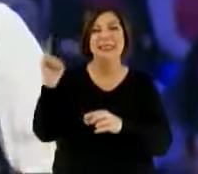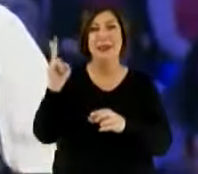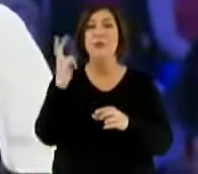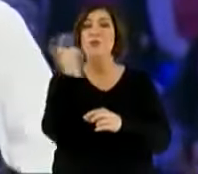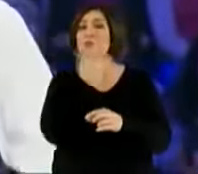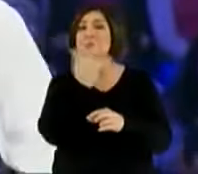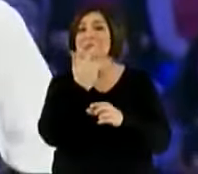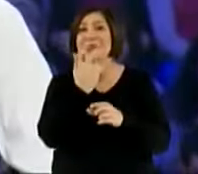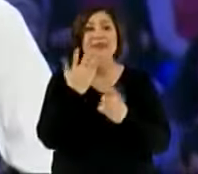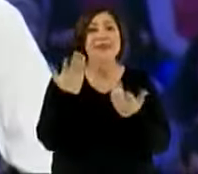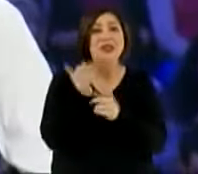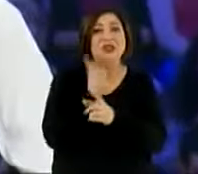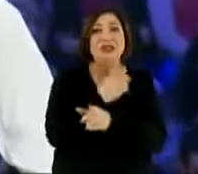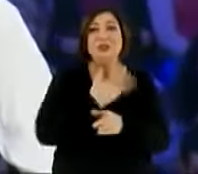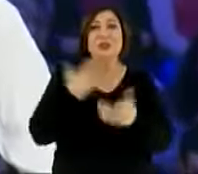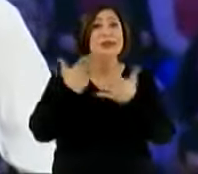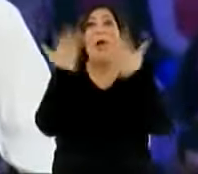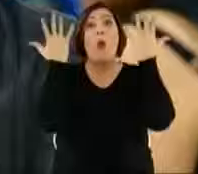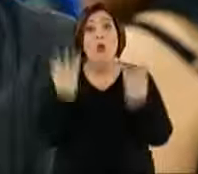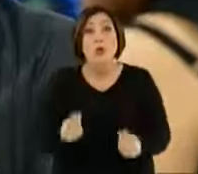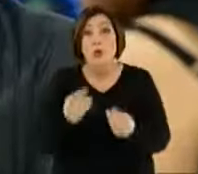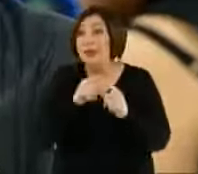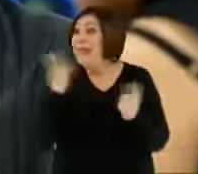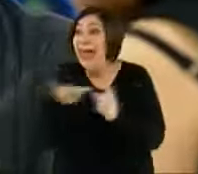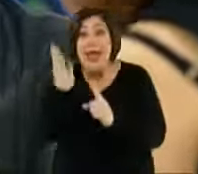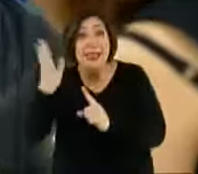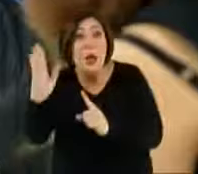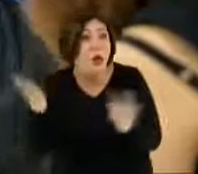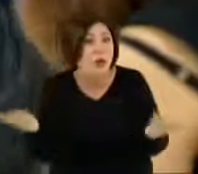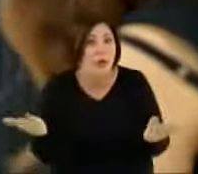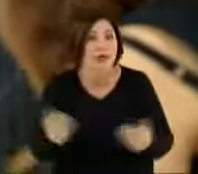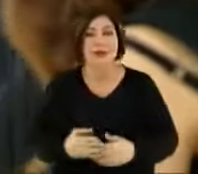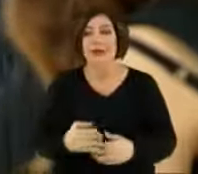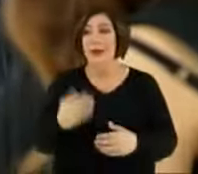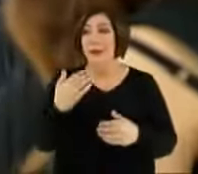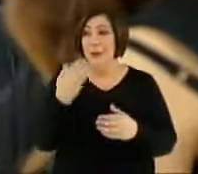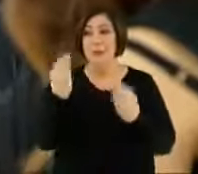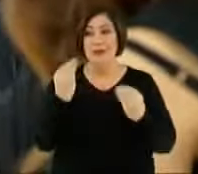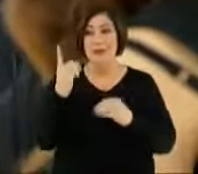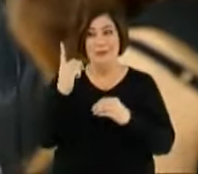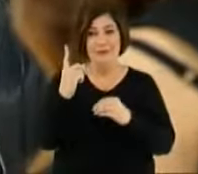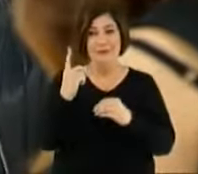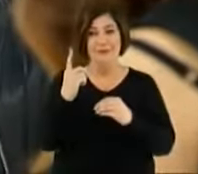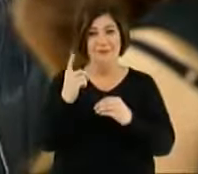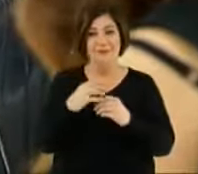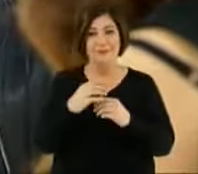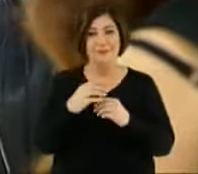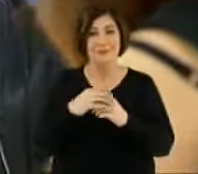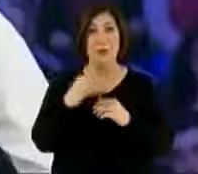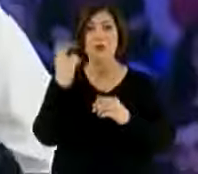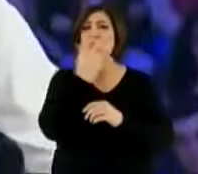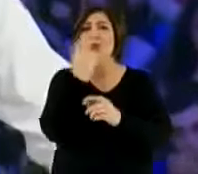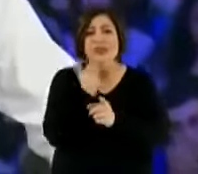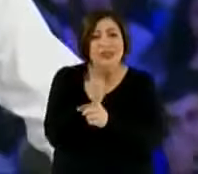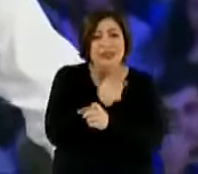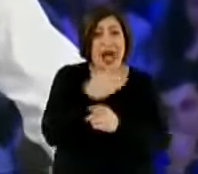müzik türün neydi, ne oldu, ne oldu? Ya aslında güzel bir soru. Yani ben müzik şöyle türünü